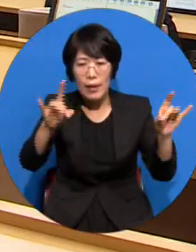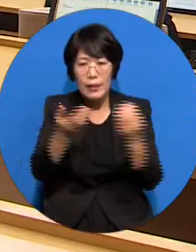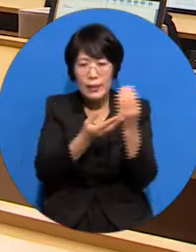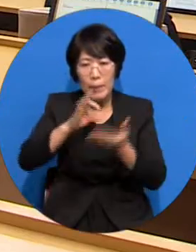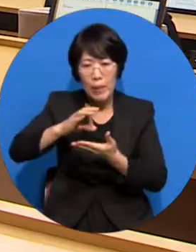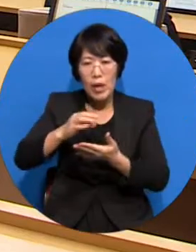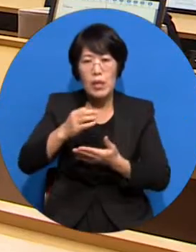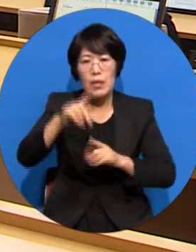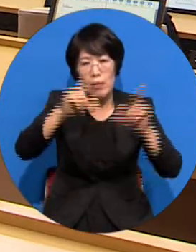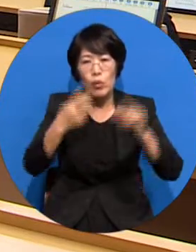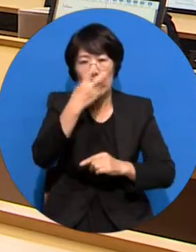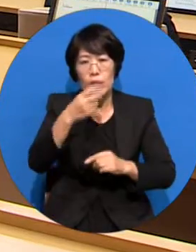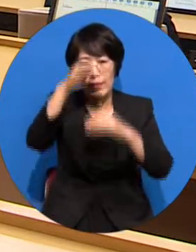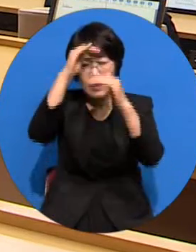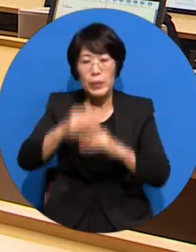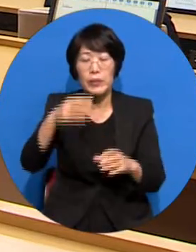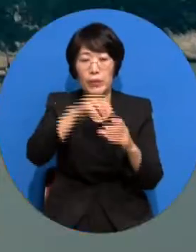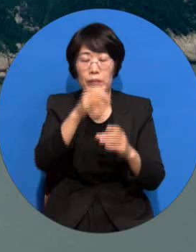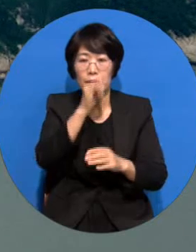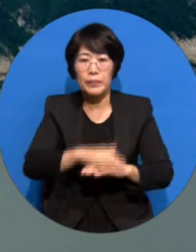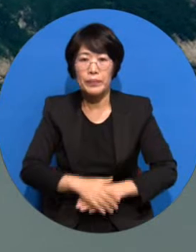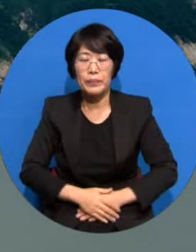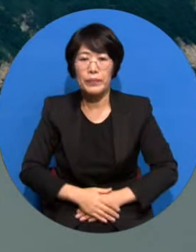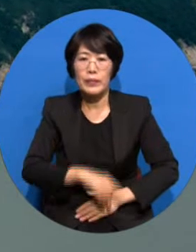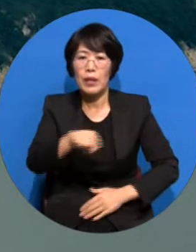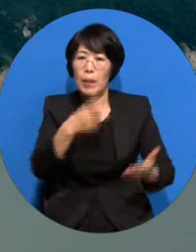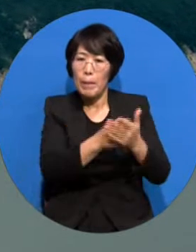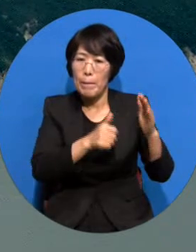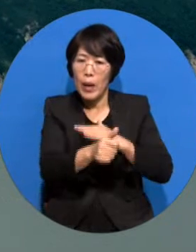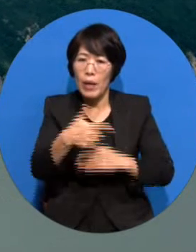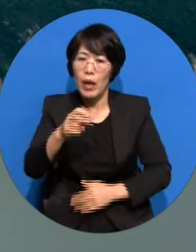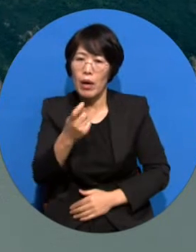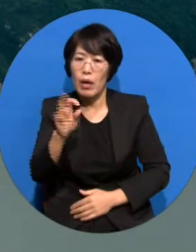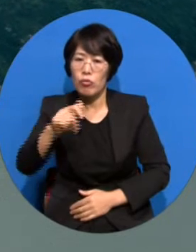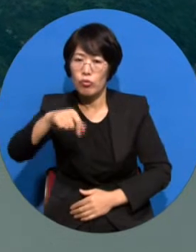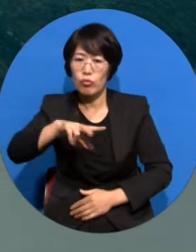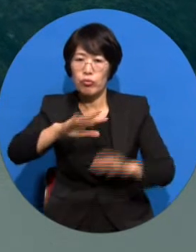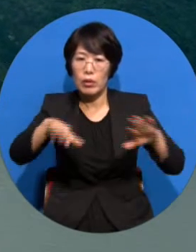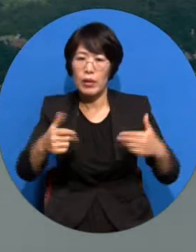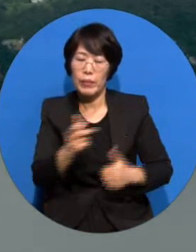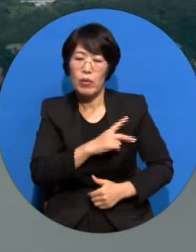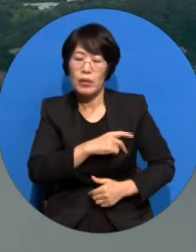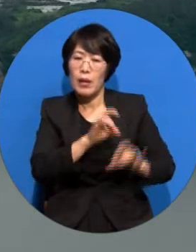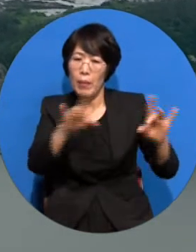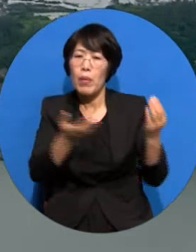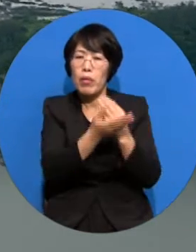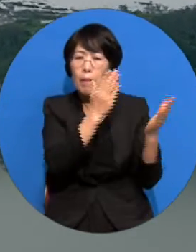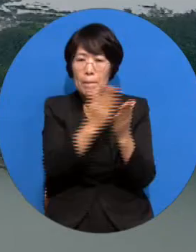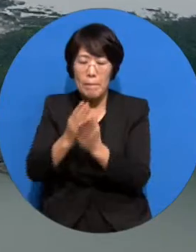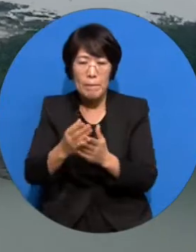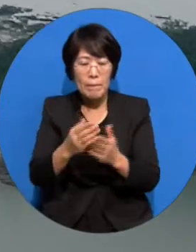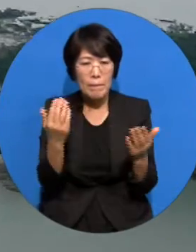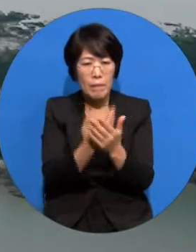대한 실태조사를 시행하는 내용을 담고 있습니다. 조례안을 대표 발의한 나광국 도의원은 개별 섬 여건에 맞는